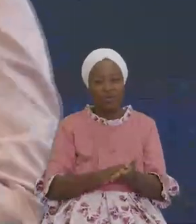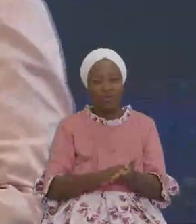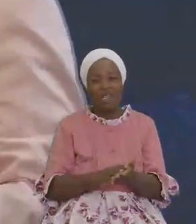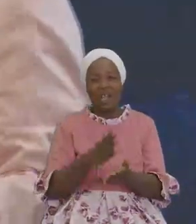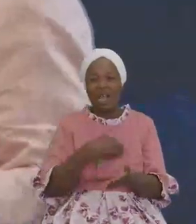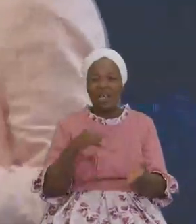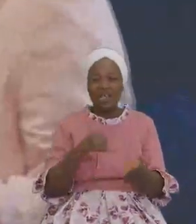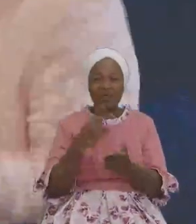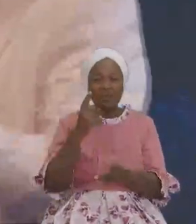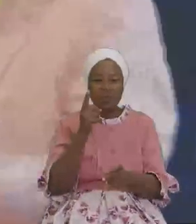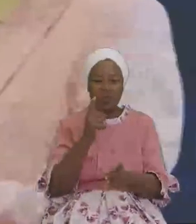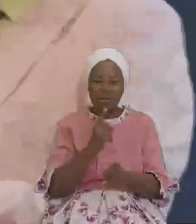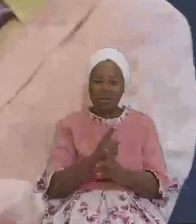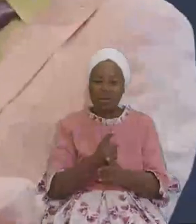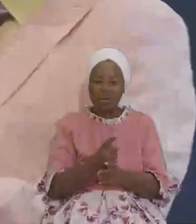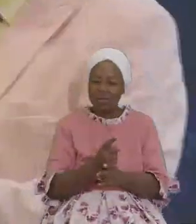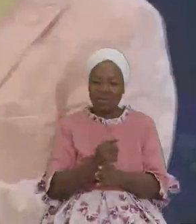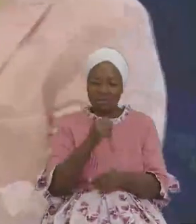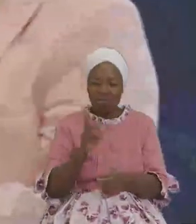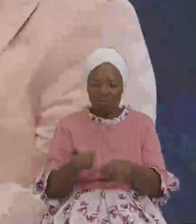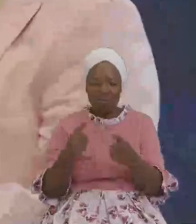je fréquentais l'école donnée.